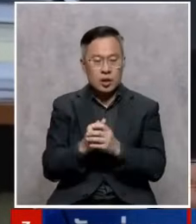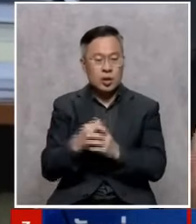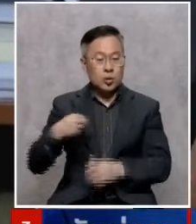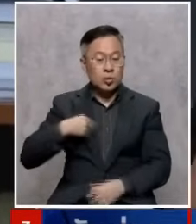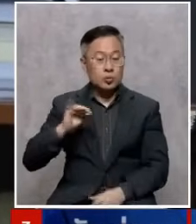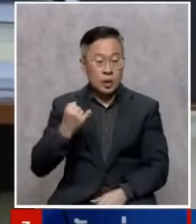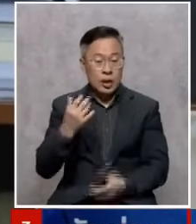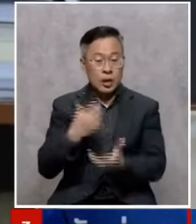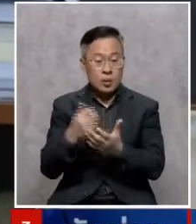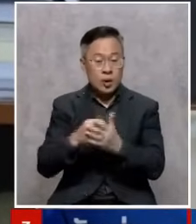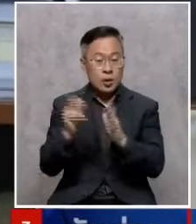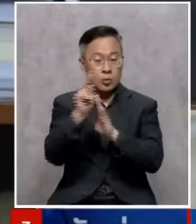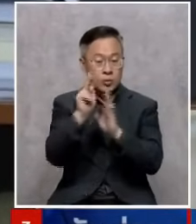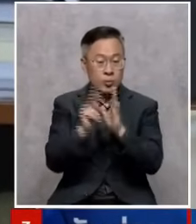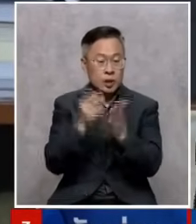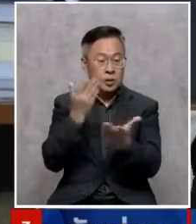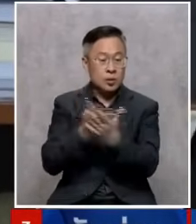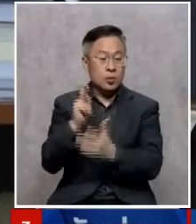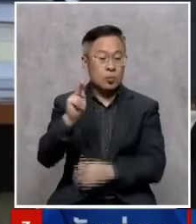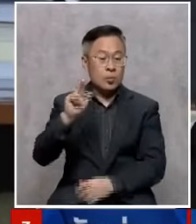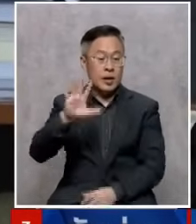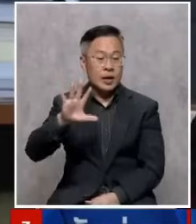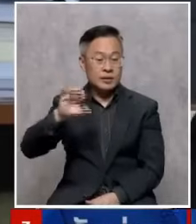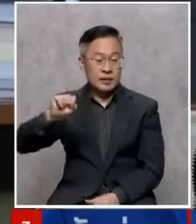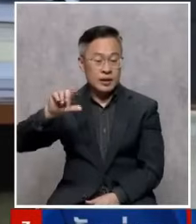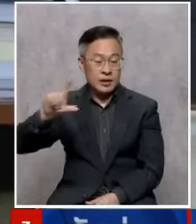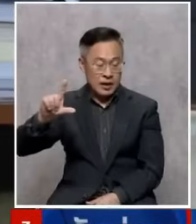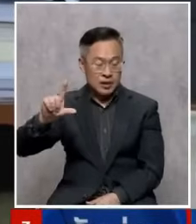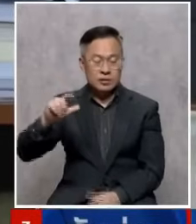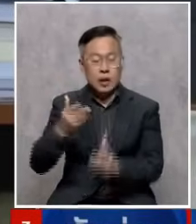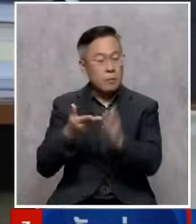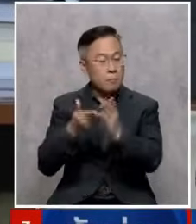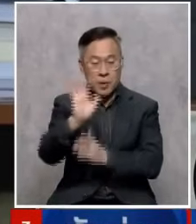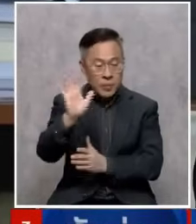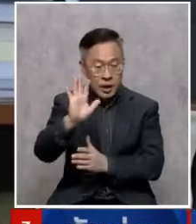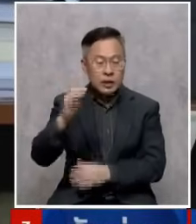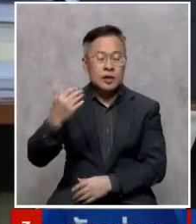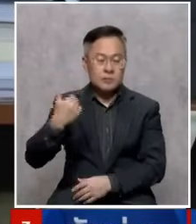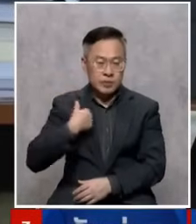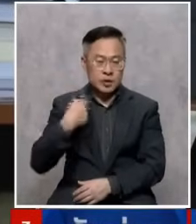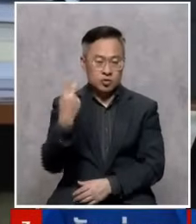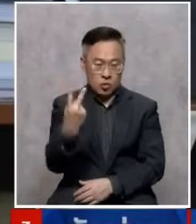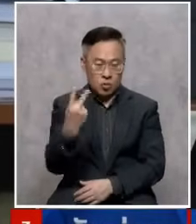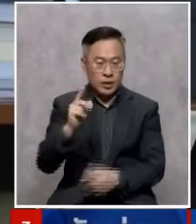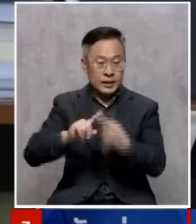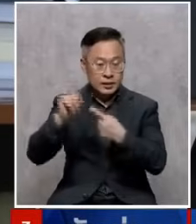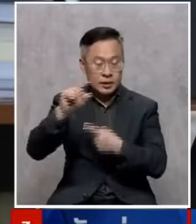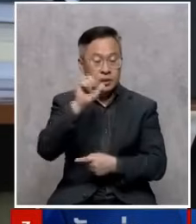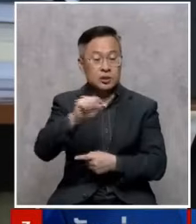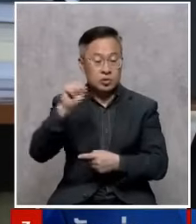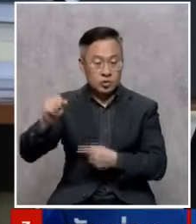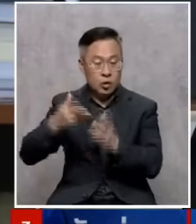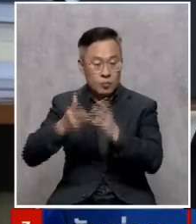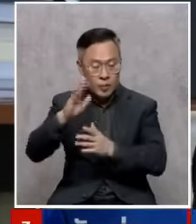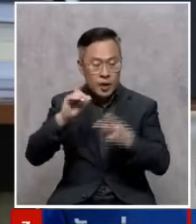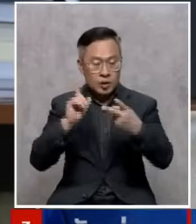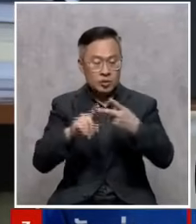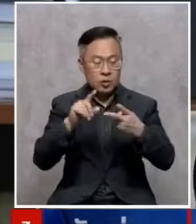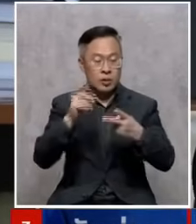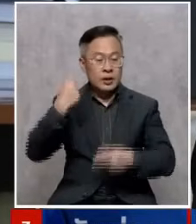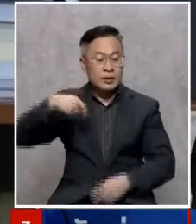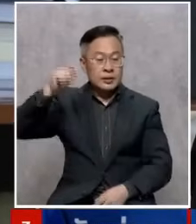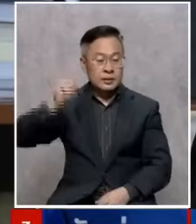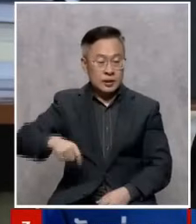พรบกู้เงิน 500,000ล้านบาทจะไม่ผ่านเจะมีอยู่ 2ด่านเท่านั้นนะคะนั่นก็คือด่านของสภาผู้แทนราษฎรและด่านของศาล